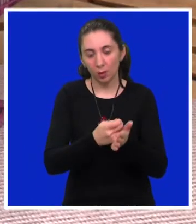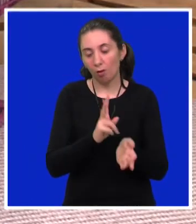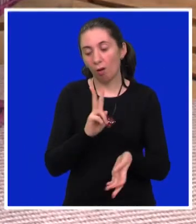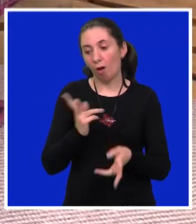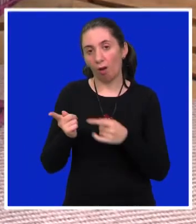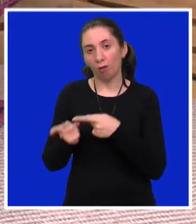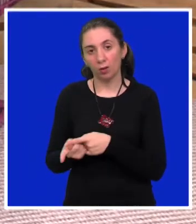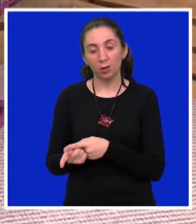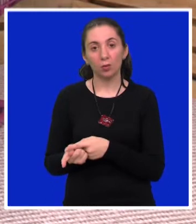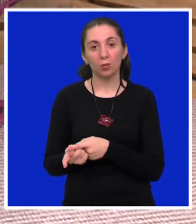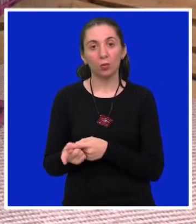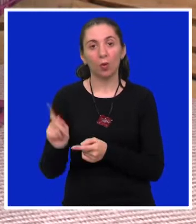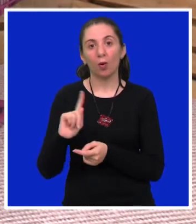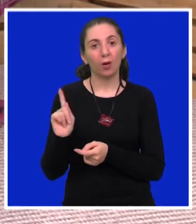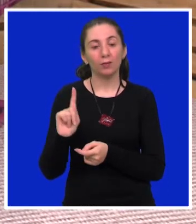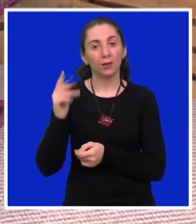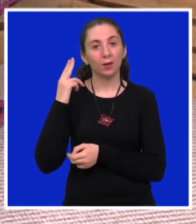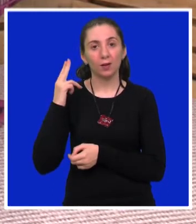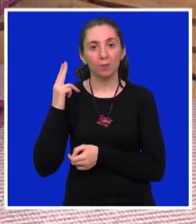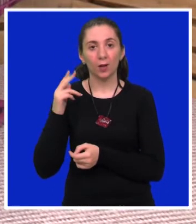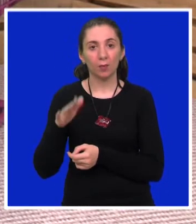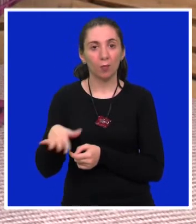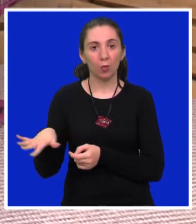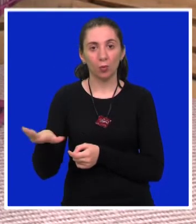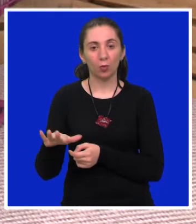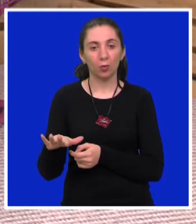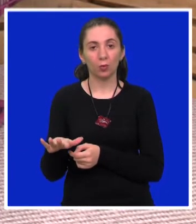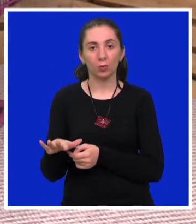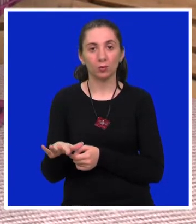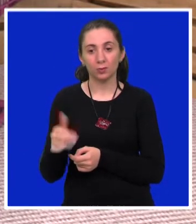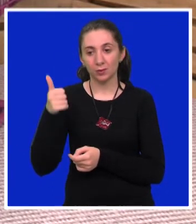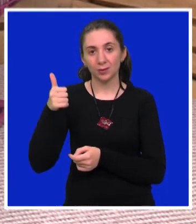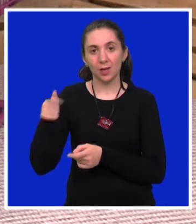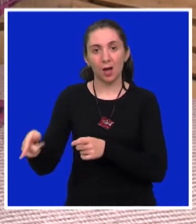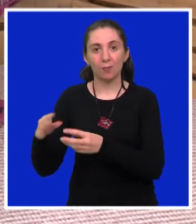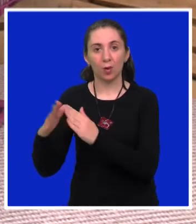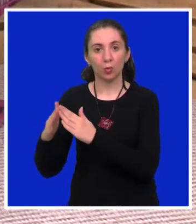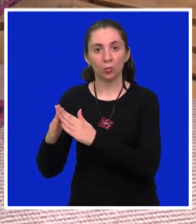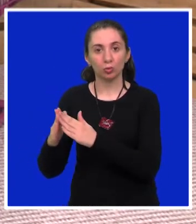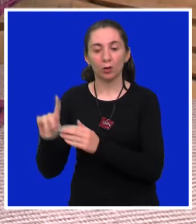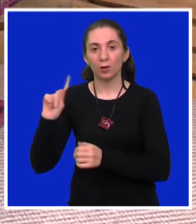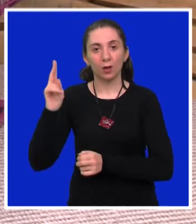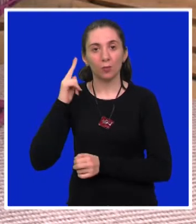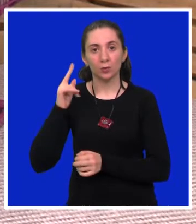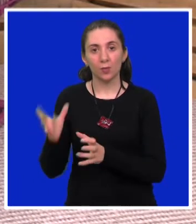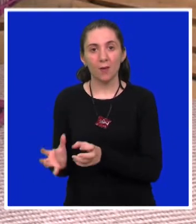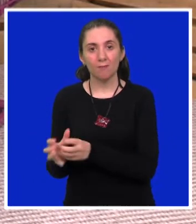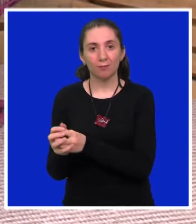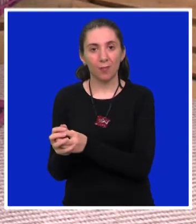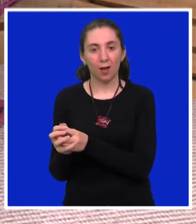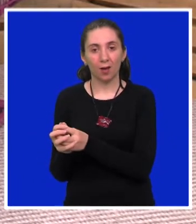opet s druge strane nije prepoznala, kao što nije prepoznala samačka kućanstva, tako nije prepoznala